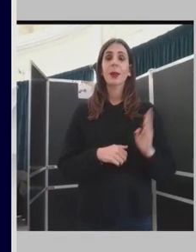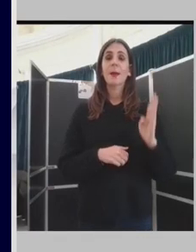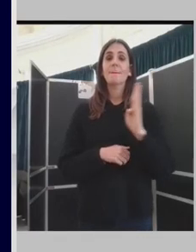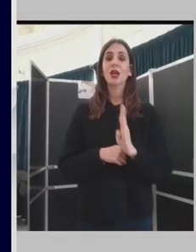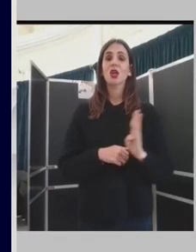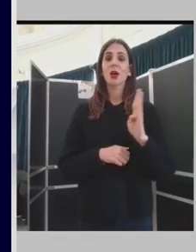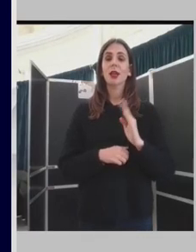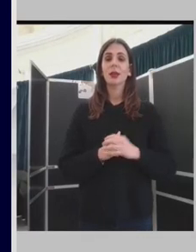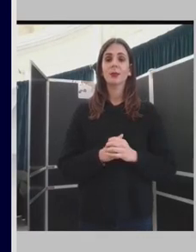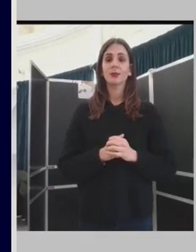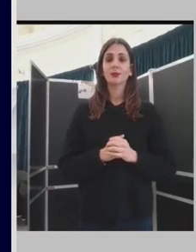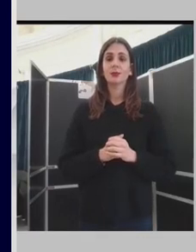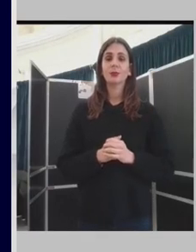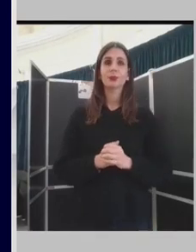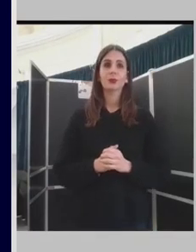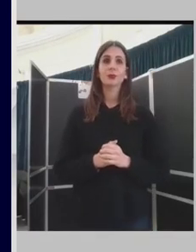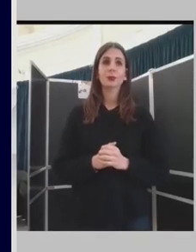Baiocchi,